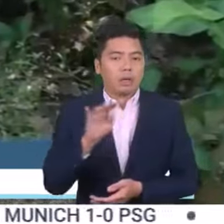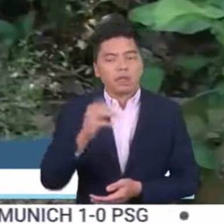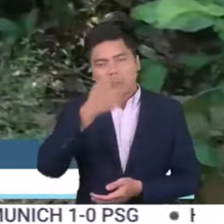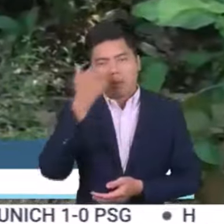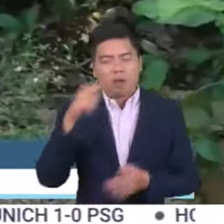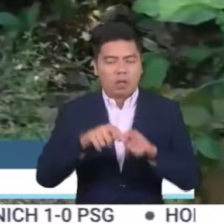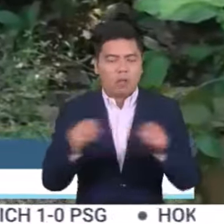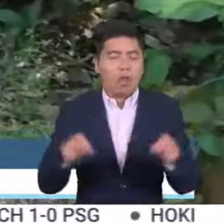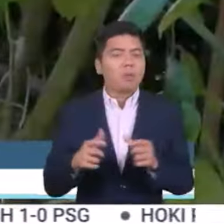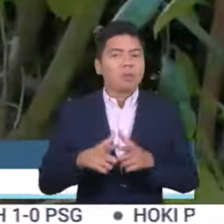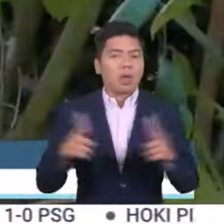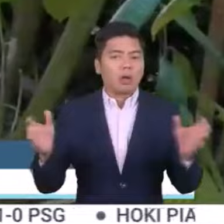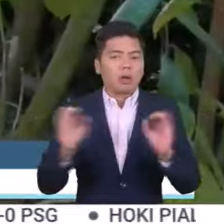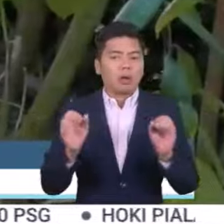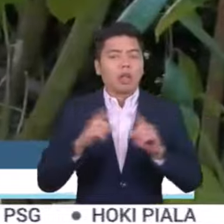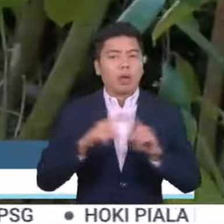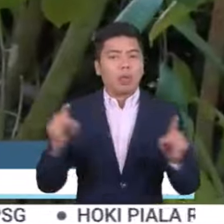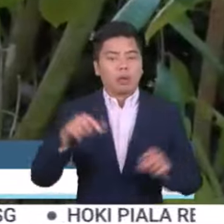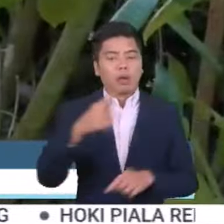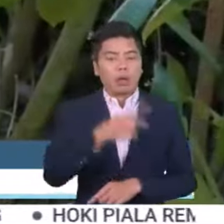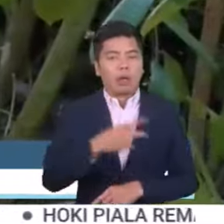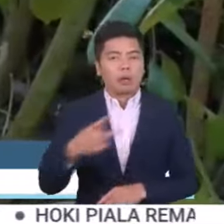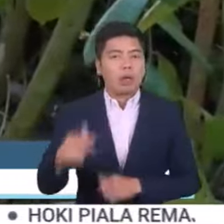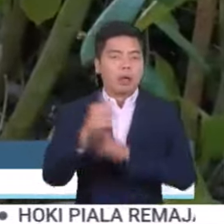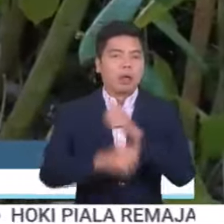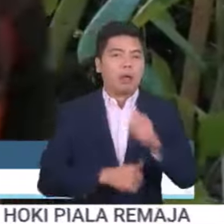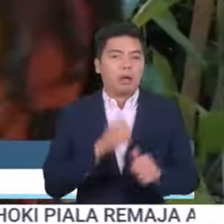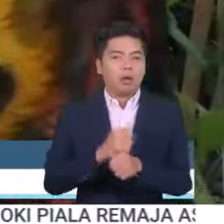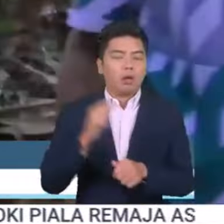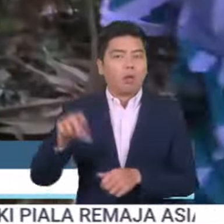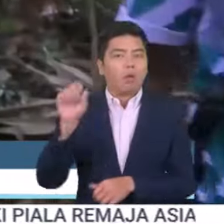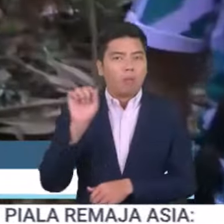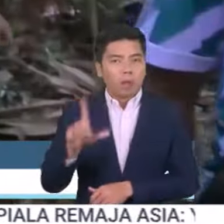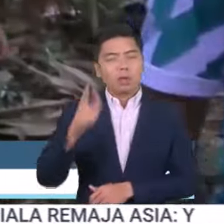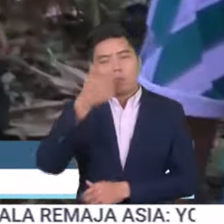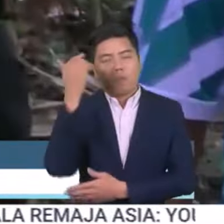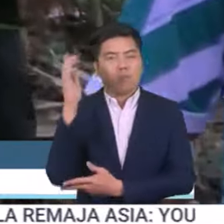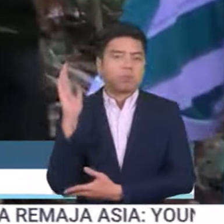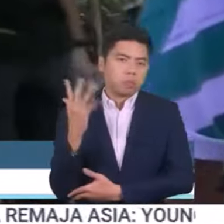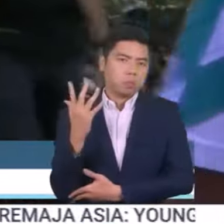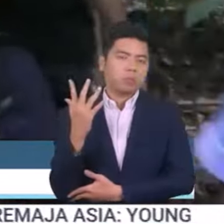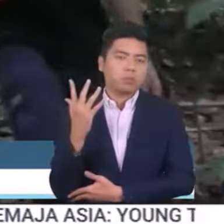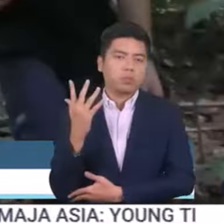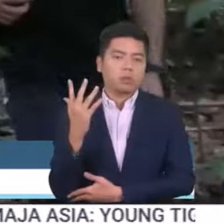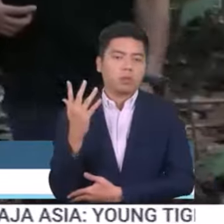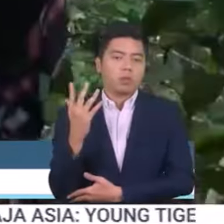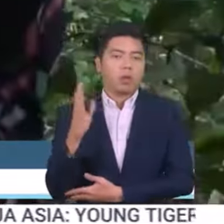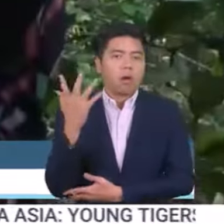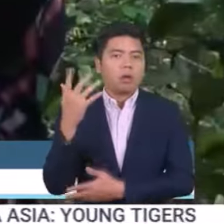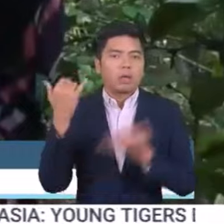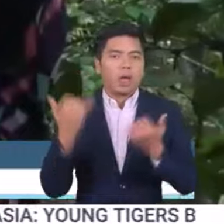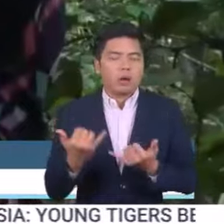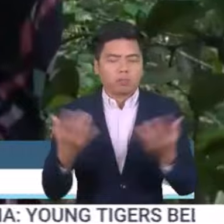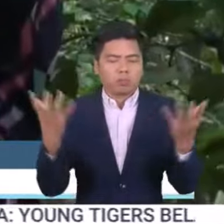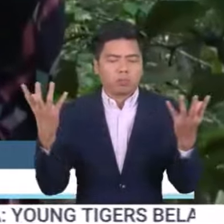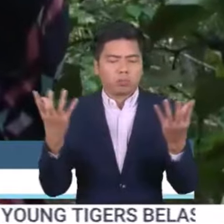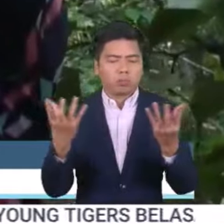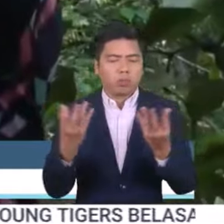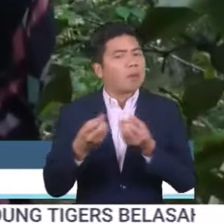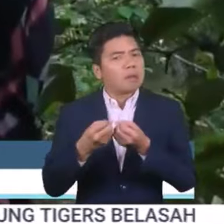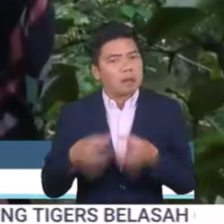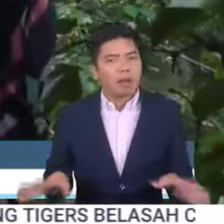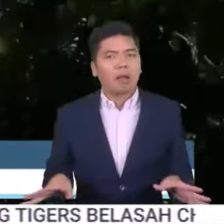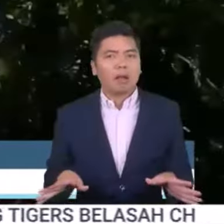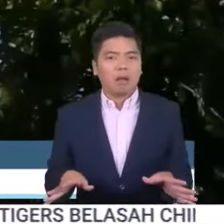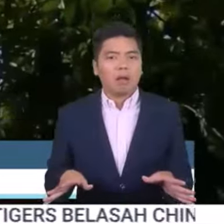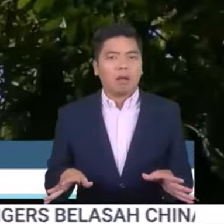besar, tetapi disebabkan khazanah alam yang amat berharga ini, iaitu pokok kering padi yang semakin pupus. Jadi